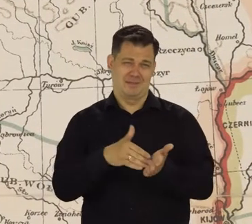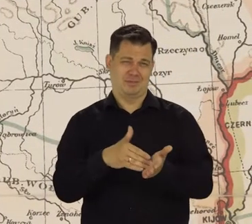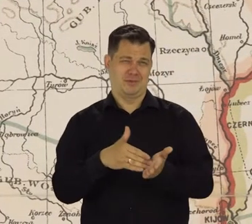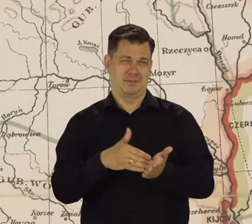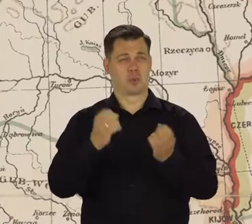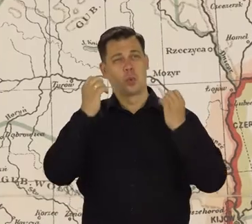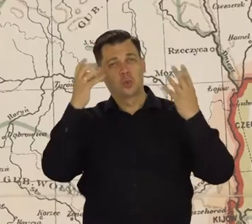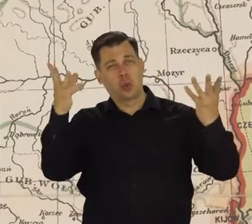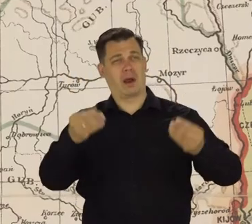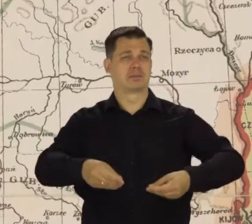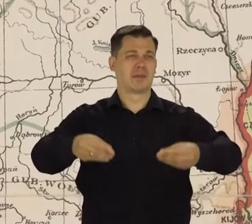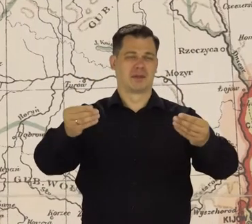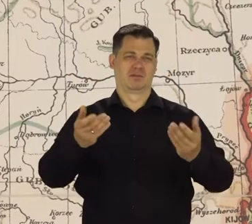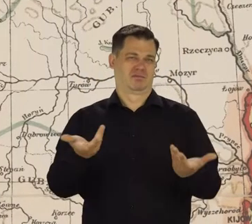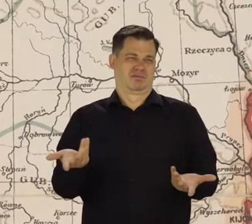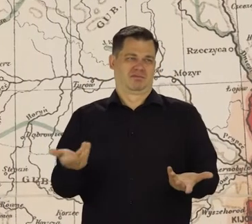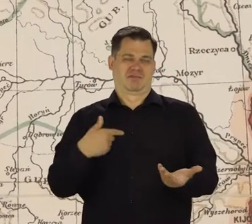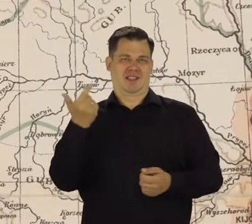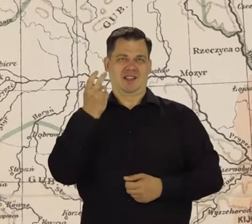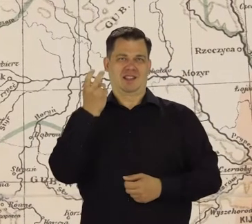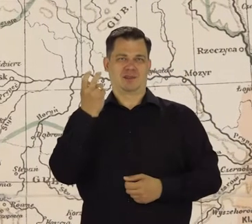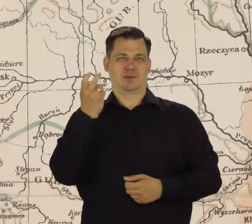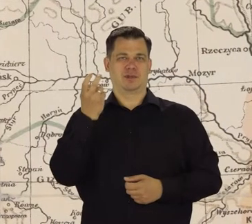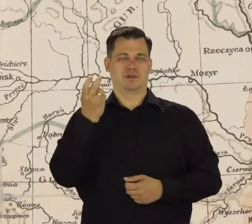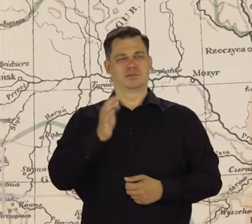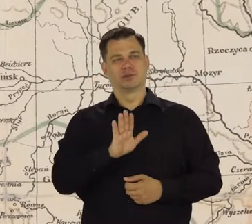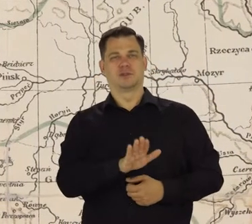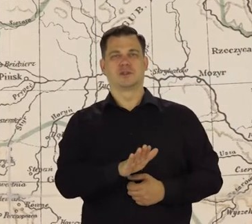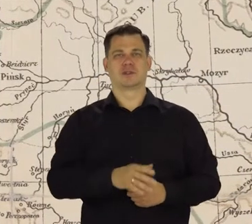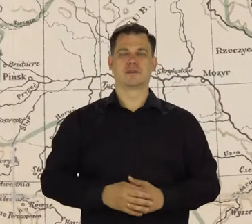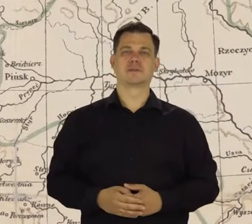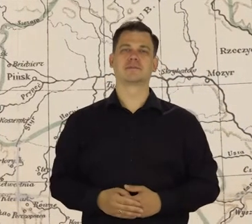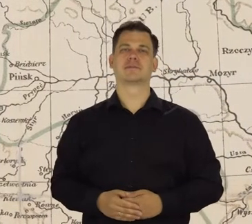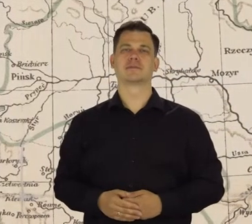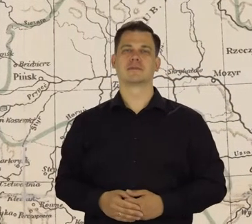żeby instytucje kultury na terenie ziem polskich się pojawiały.